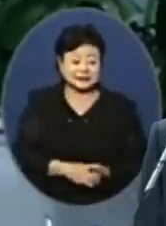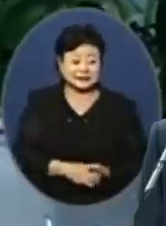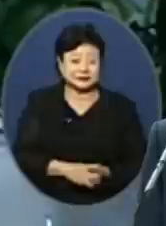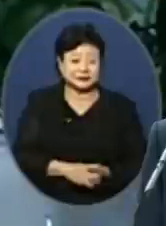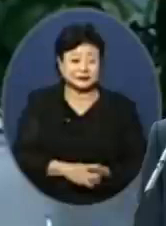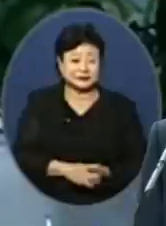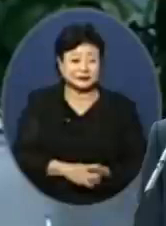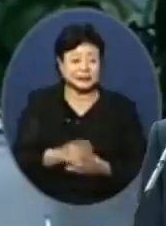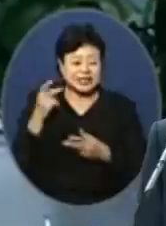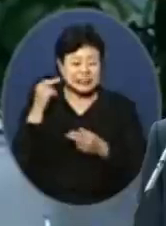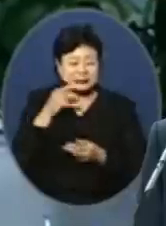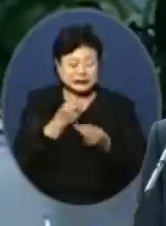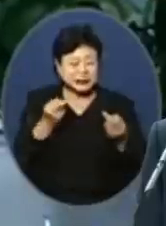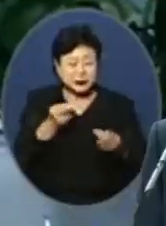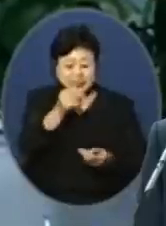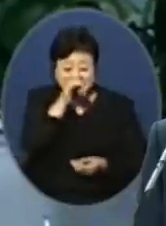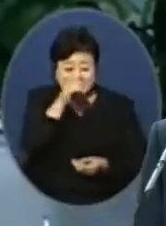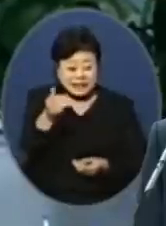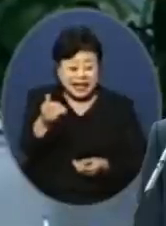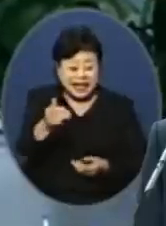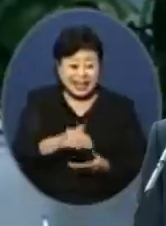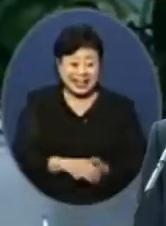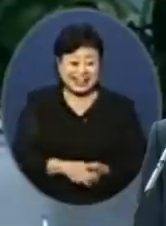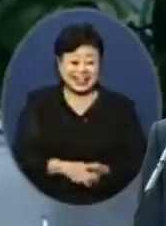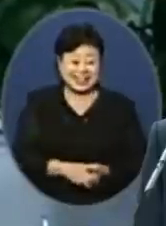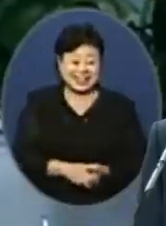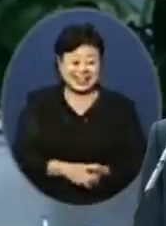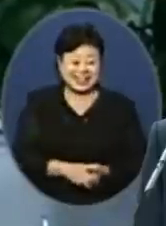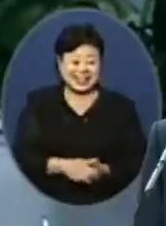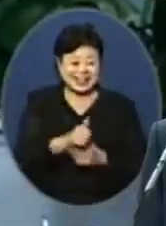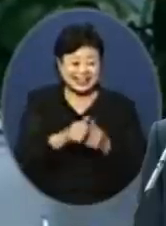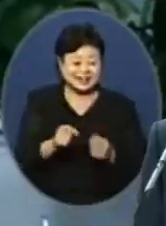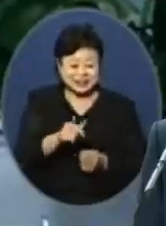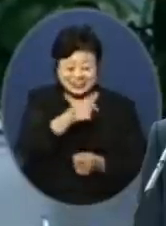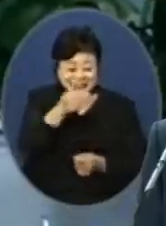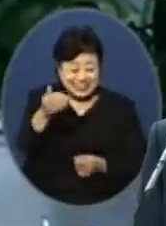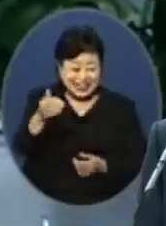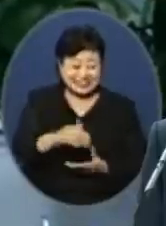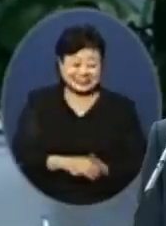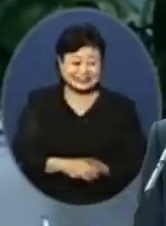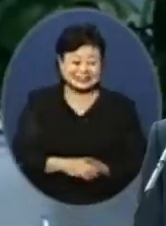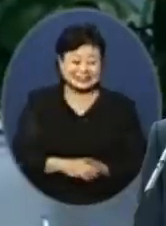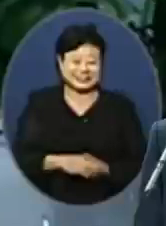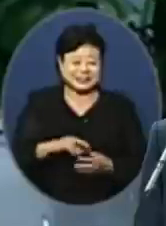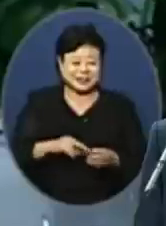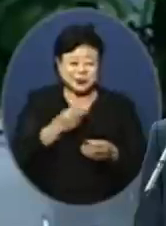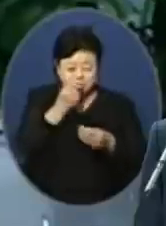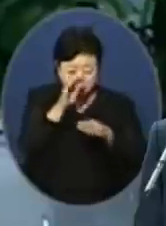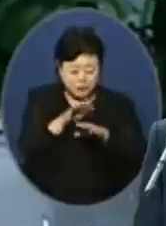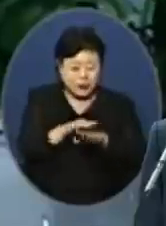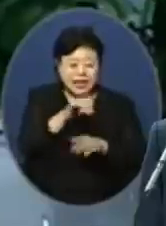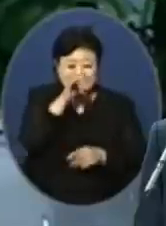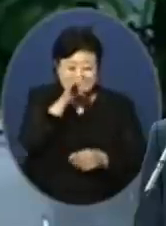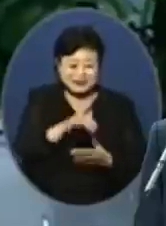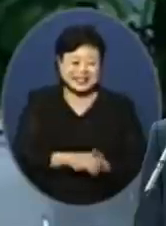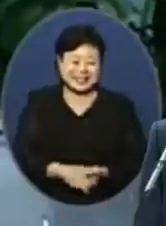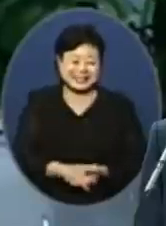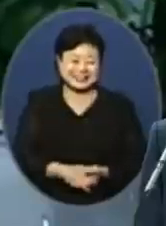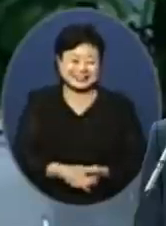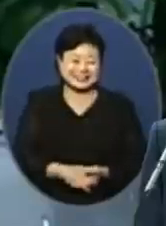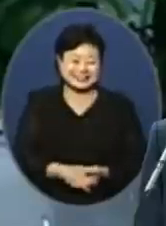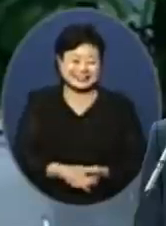아, 오살리 기도문에 계십니다. 천만에요. 하나님 어디 계시냐? 여의도 순복음 교회당에